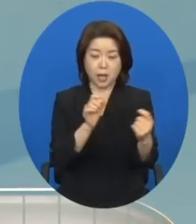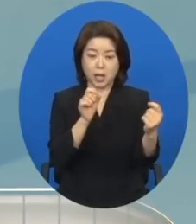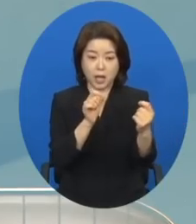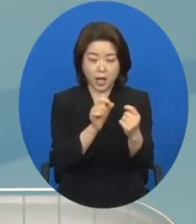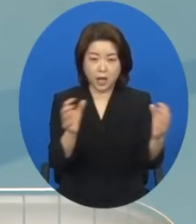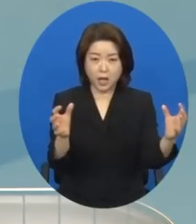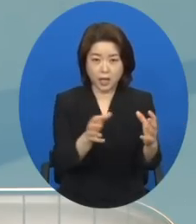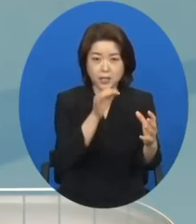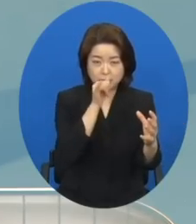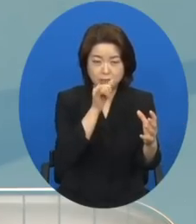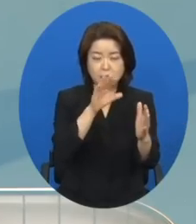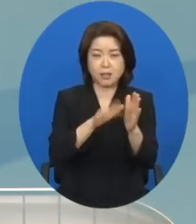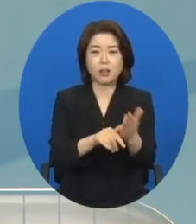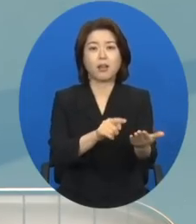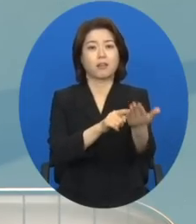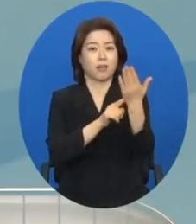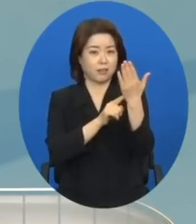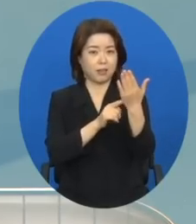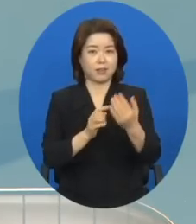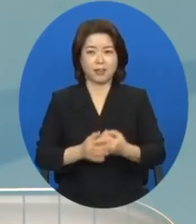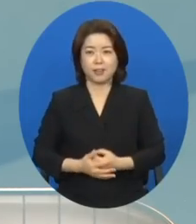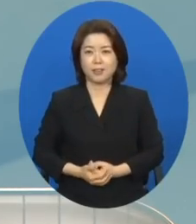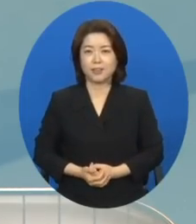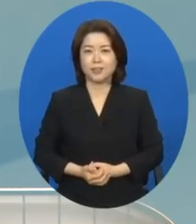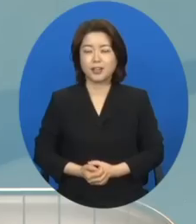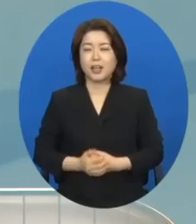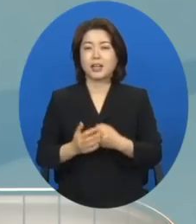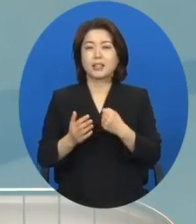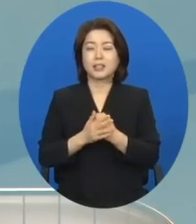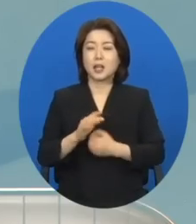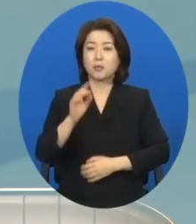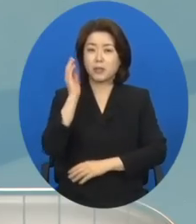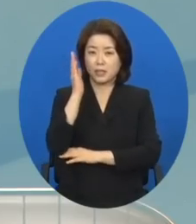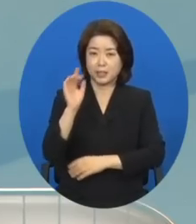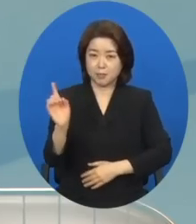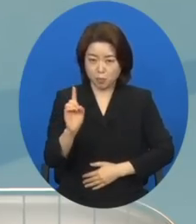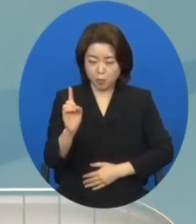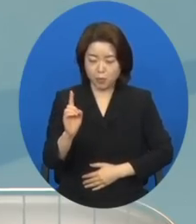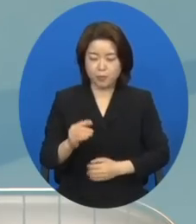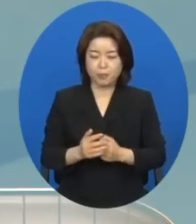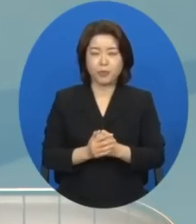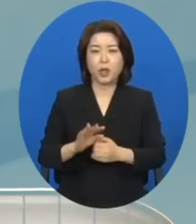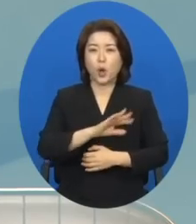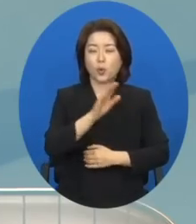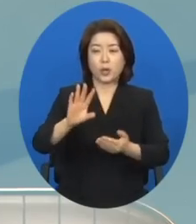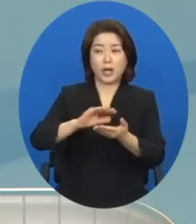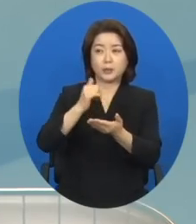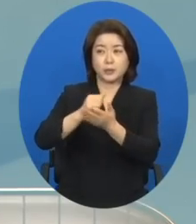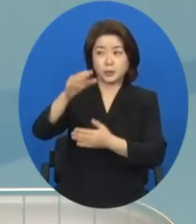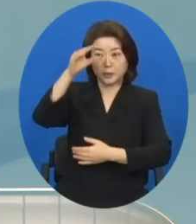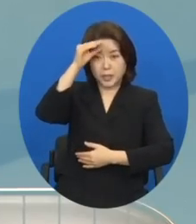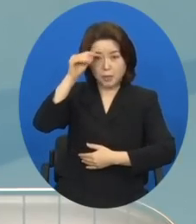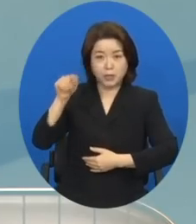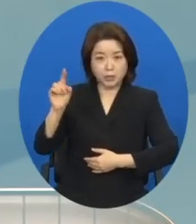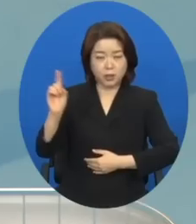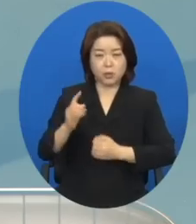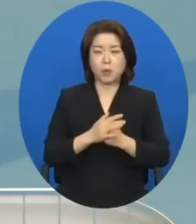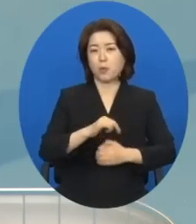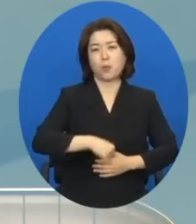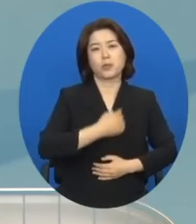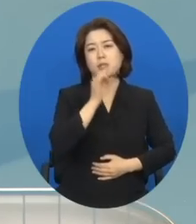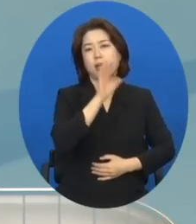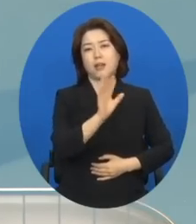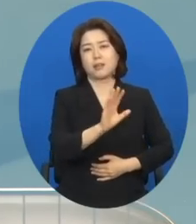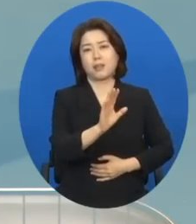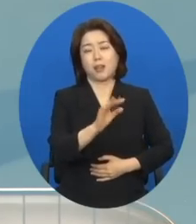때 나타납니다. 그래서 그런 얘기를 해요. 우리가 그리스도를 닮는 것은 결코 혼자서는 안 된다는